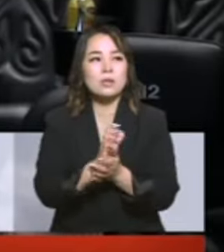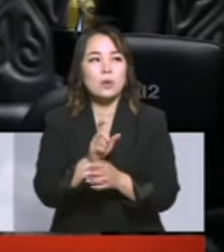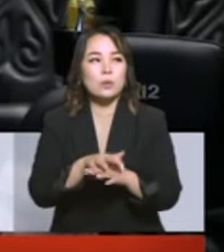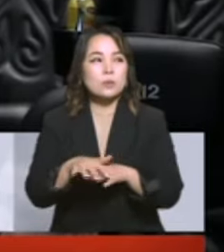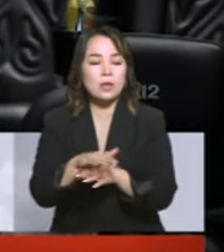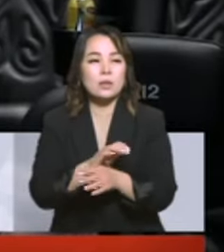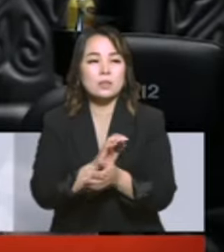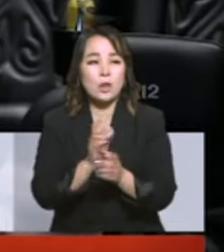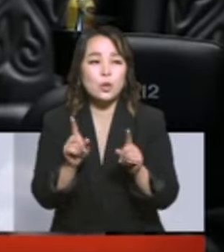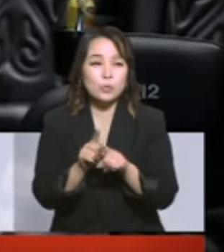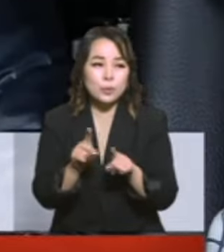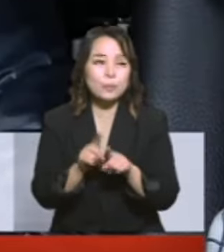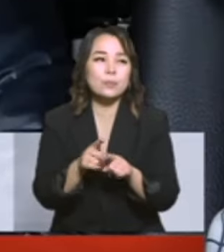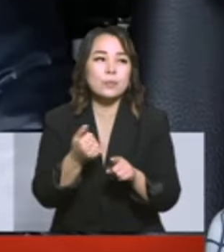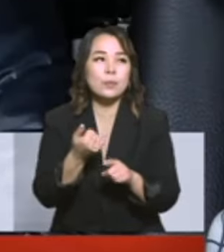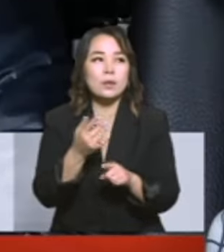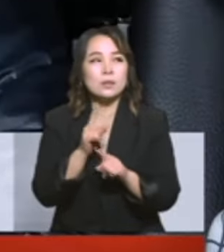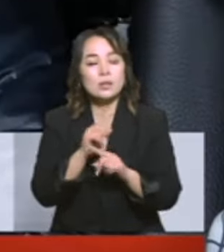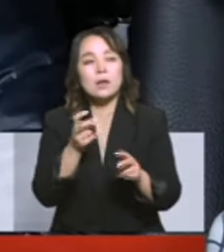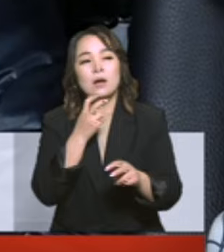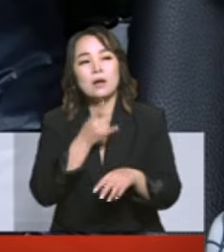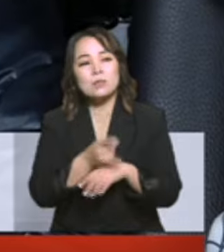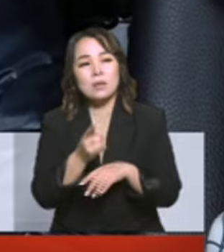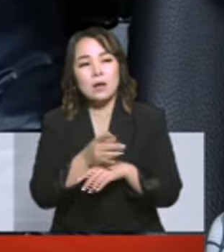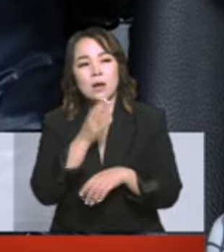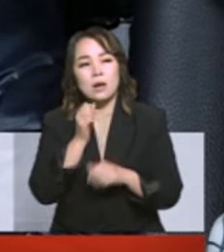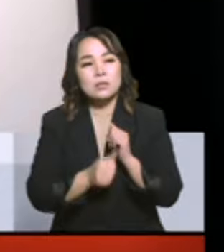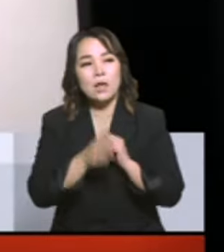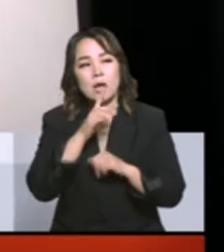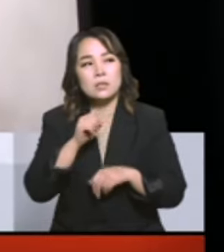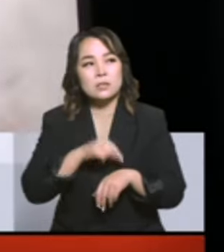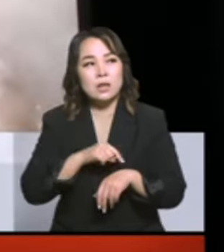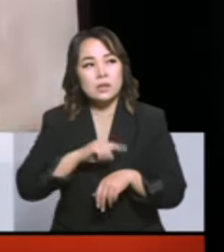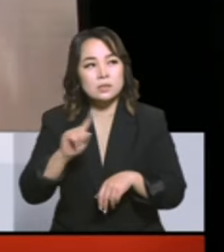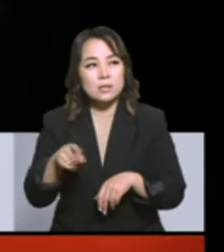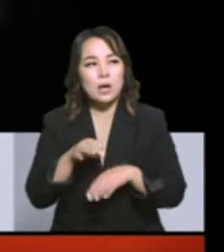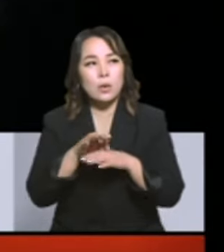шаншыр орын болмағандықтан экшн-комедия сағат сайын көрсетілді.